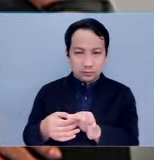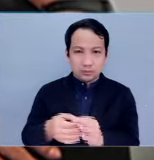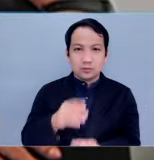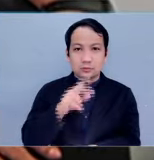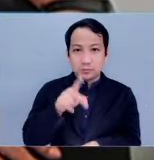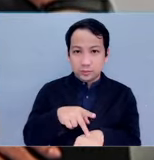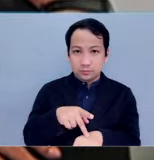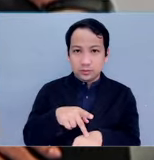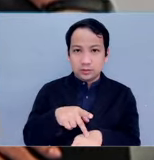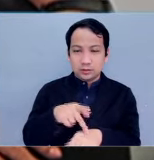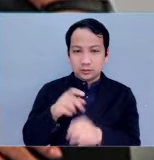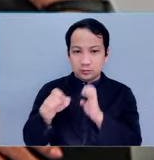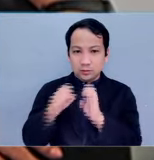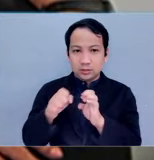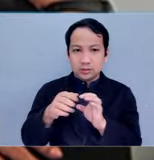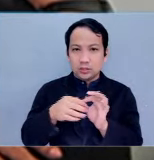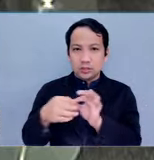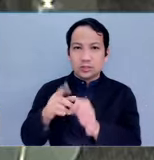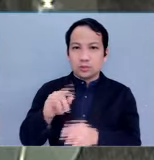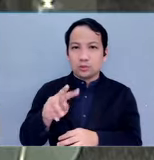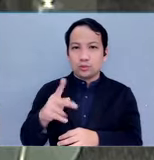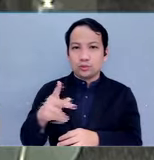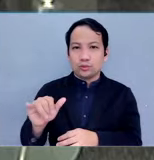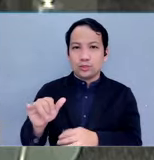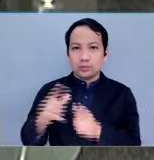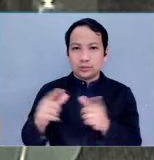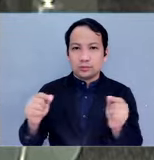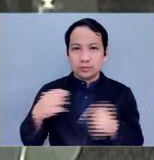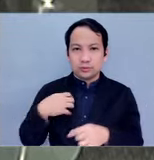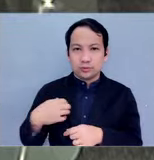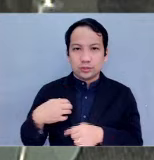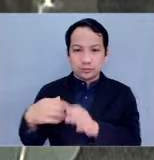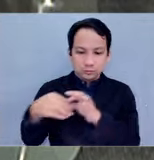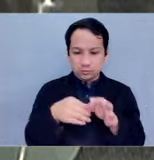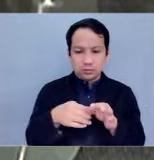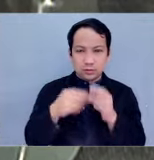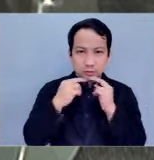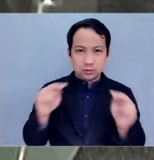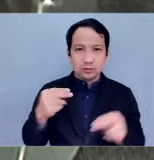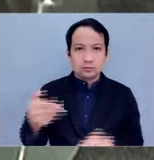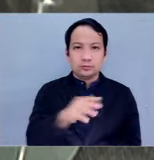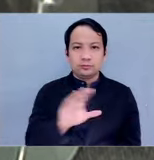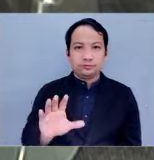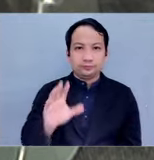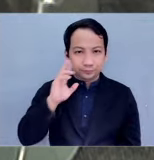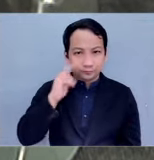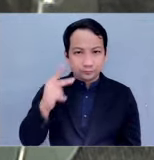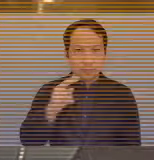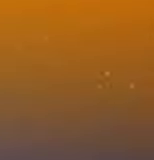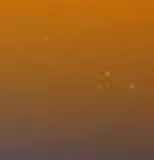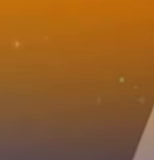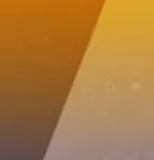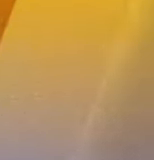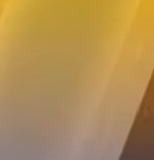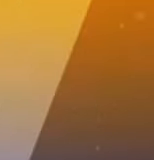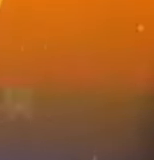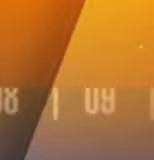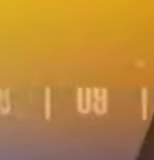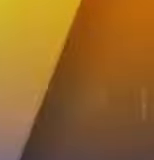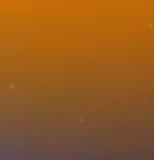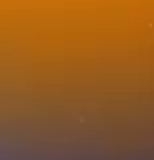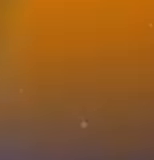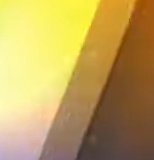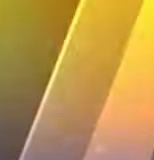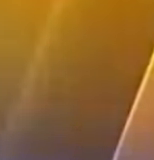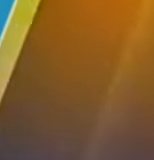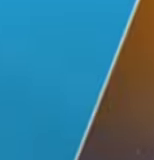sa Japanese police kaugnay ng kaso. Nagbabalita mula sa frontline, Rainiel Pawid, News 5.